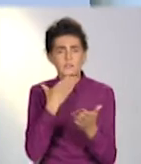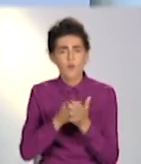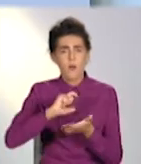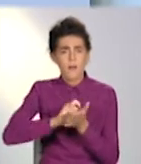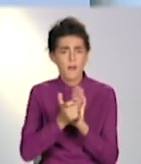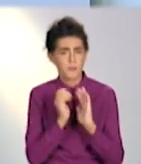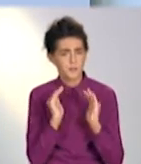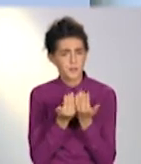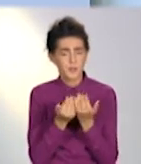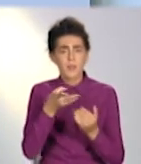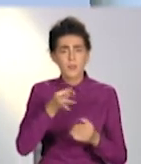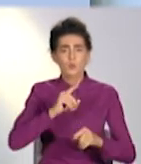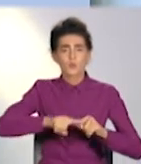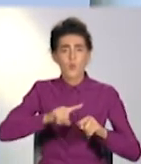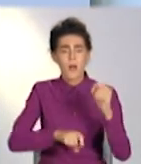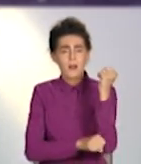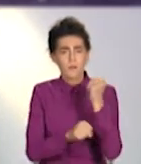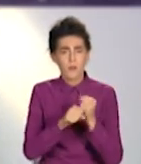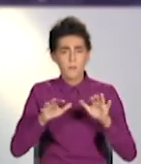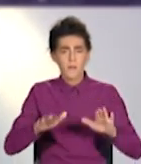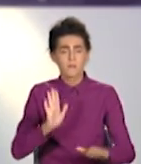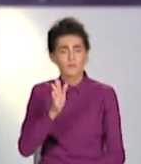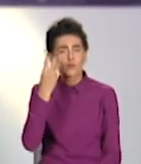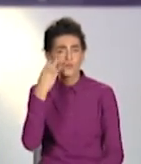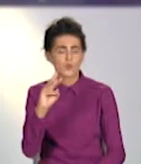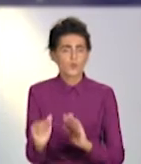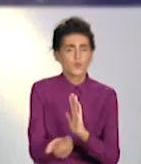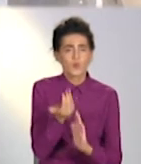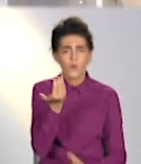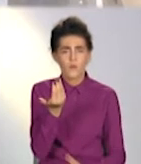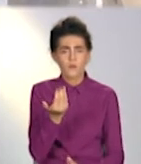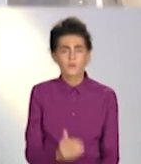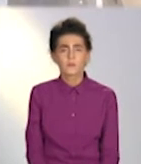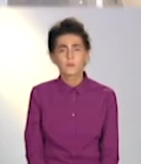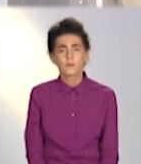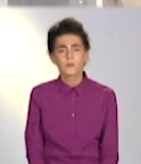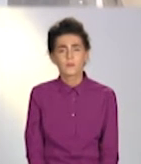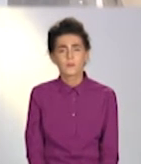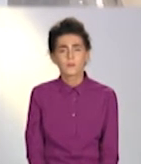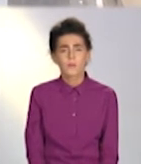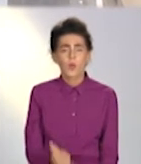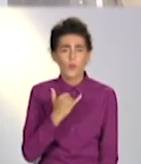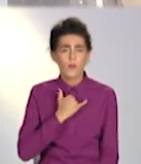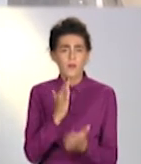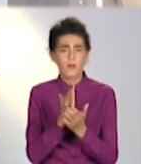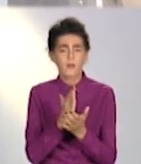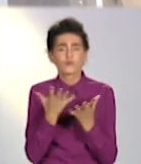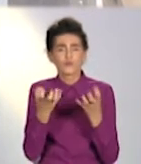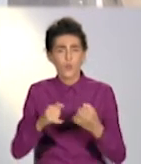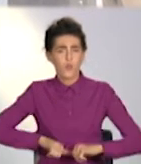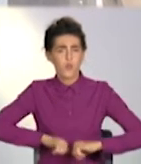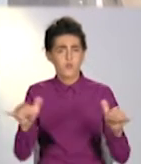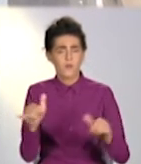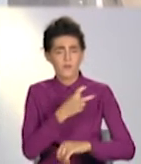вже незабаром робоче місце стане сучаснішим. Зараз у нас з'явився фельдшер, вторая бригада по отлову собак. Вот.